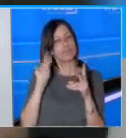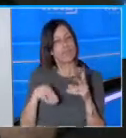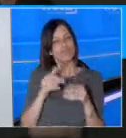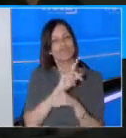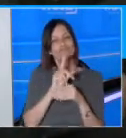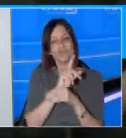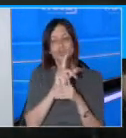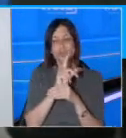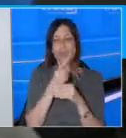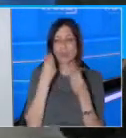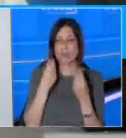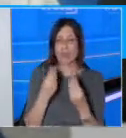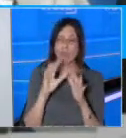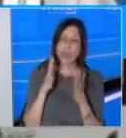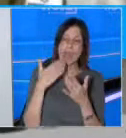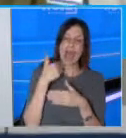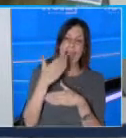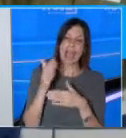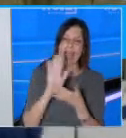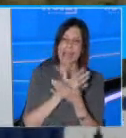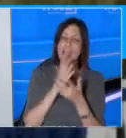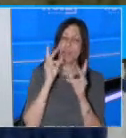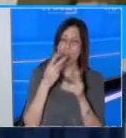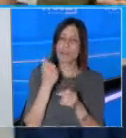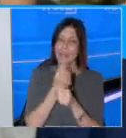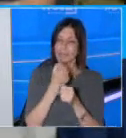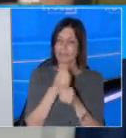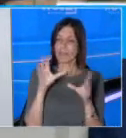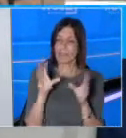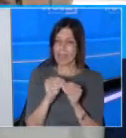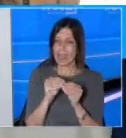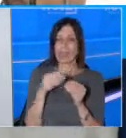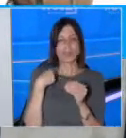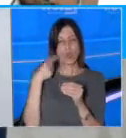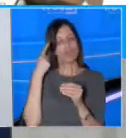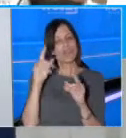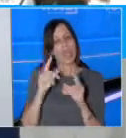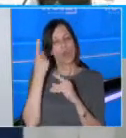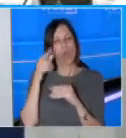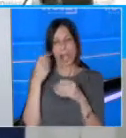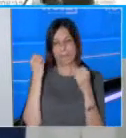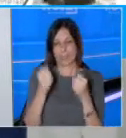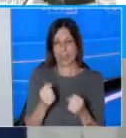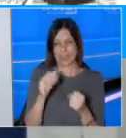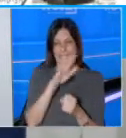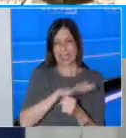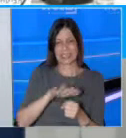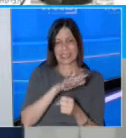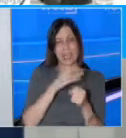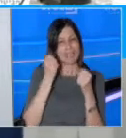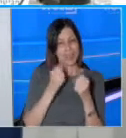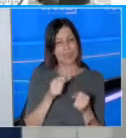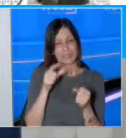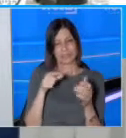ואולי דווקא אחרי ההחלטה הם יכולים לתפקד ביחד. אני סבור שהאירוע הביטחוני, הזירה הביטחונית, היא